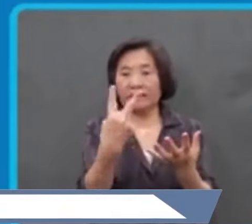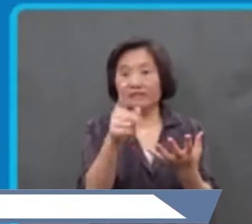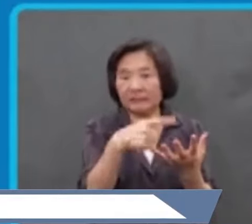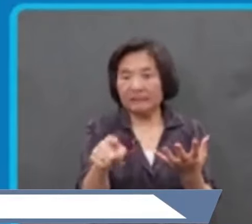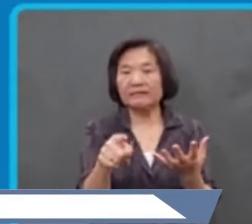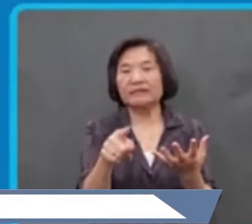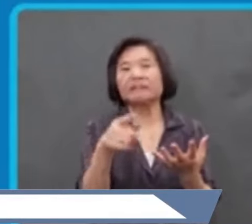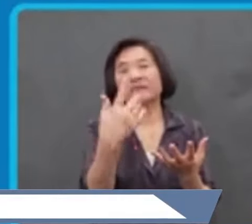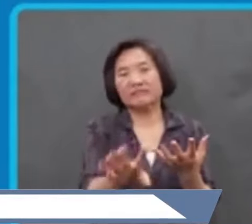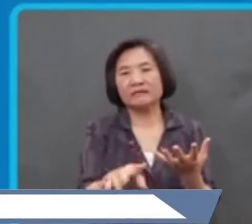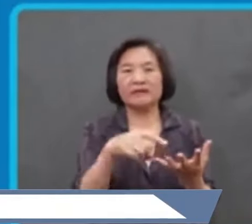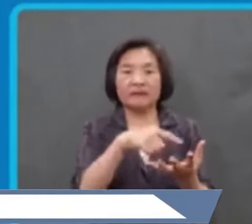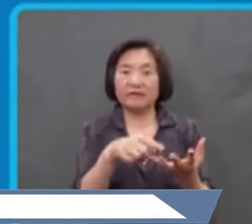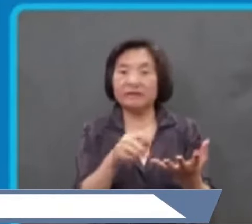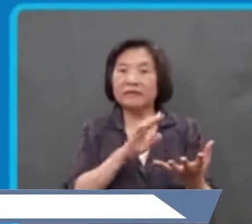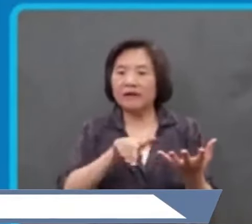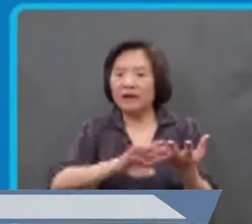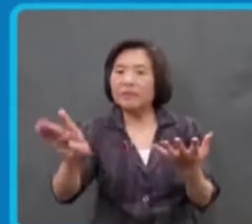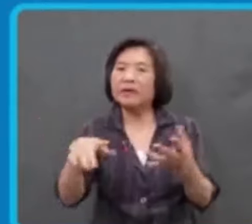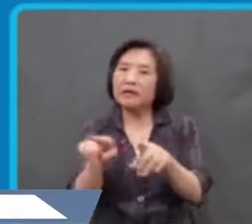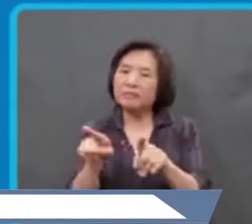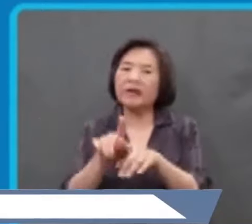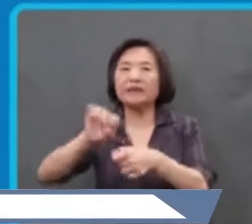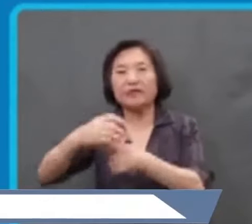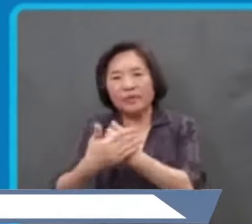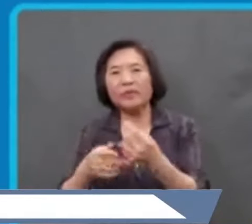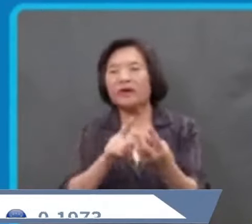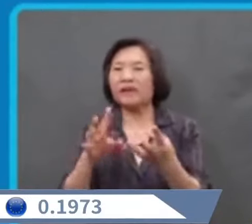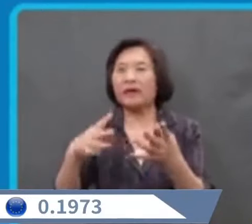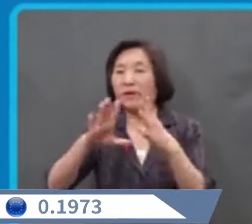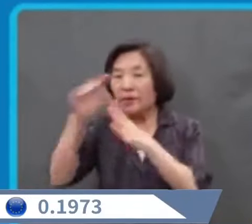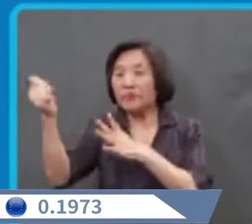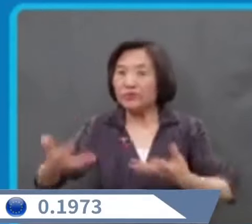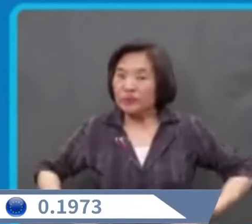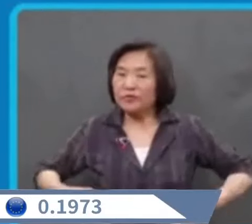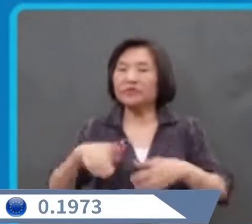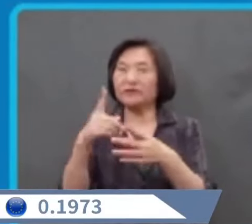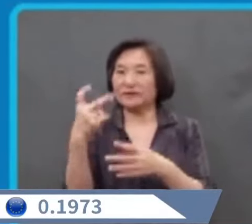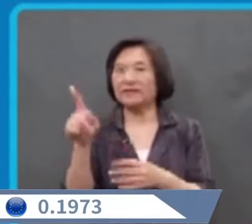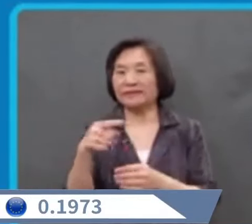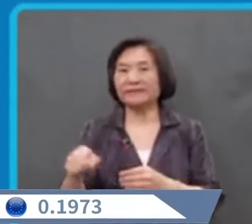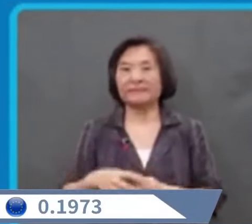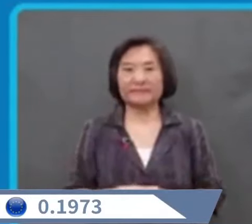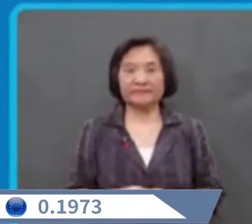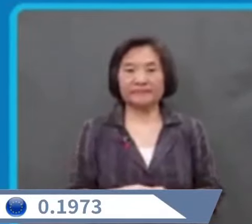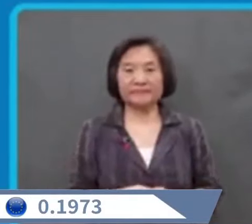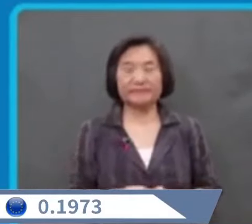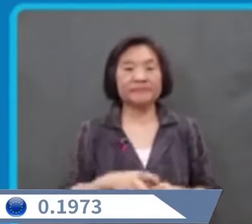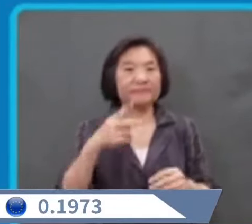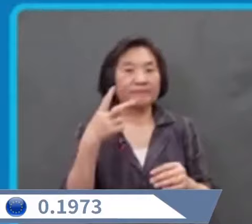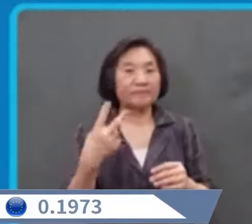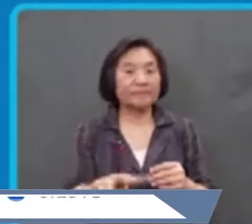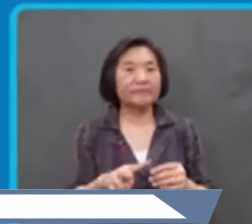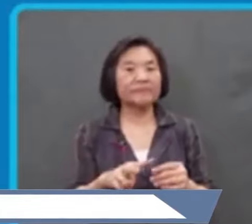物迹证，包括两个刀具、一个砧板以及现场人员的手部。尽管米酵菌酸的源头和途